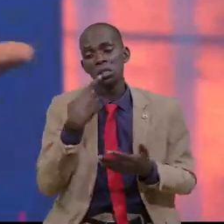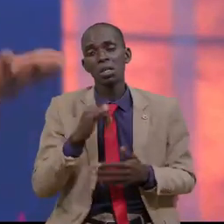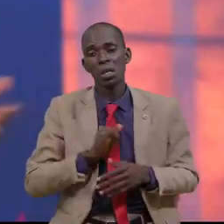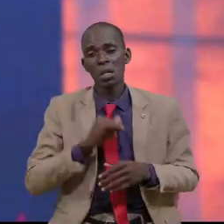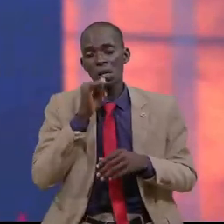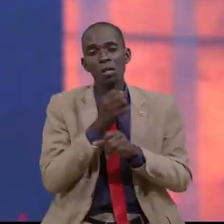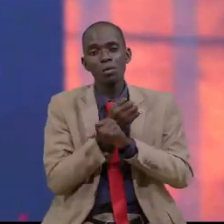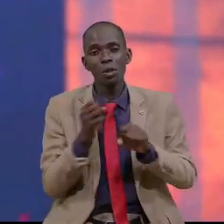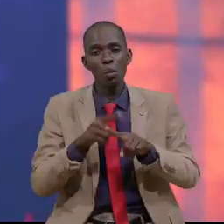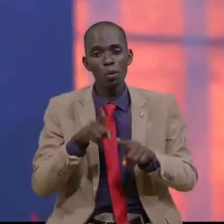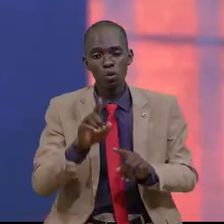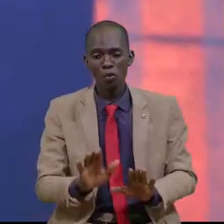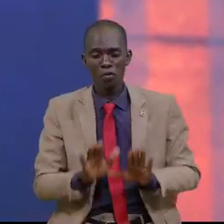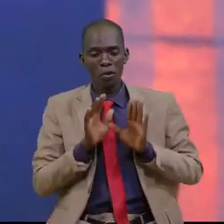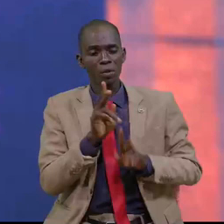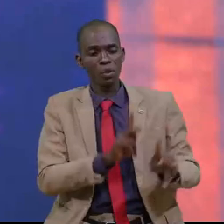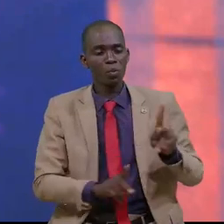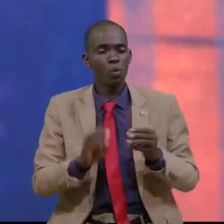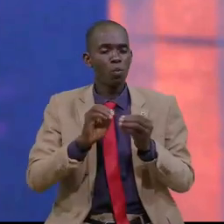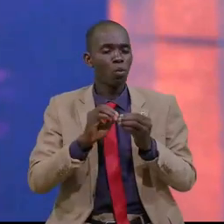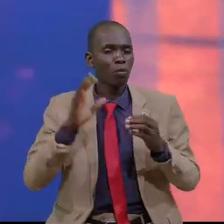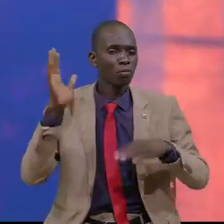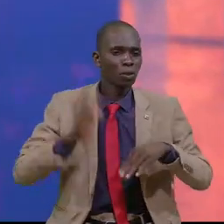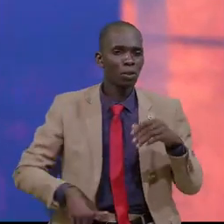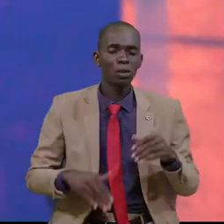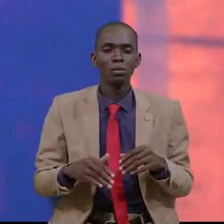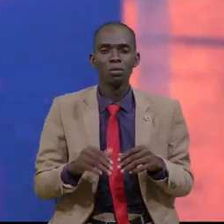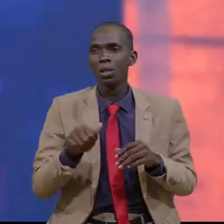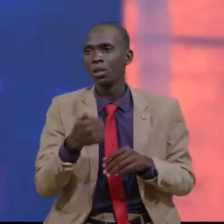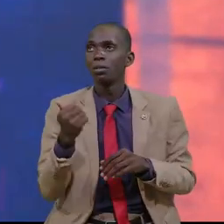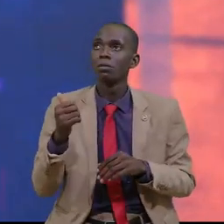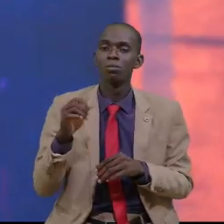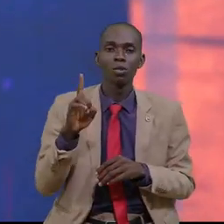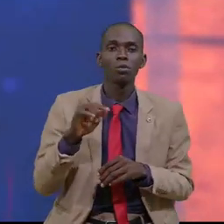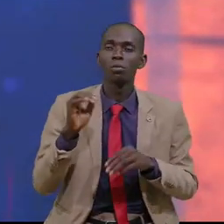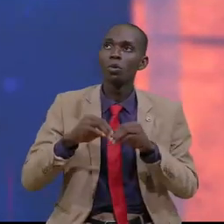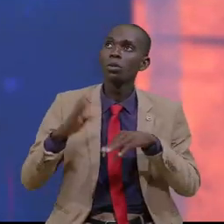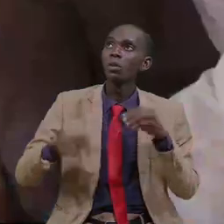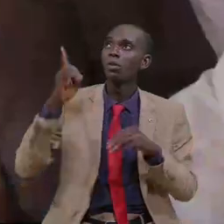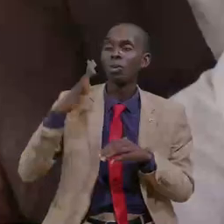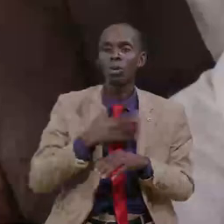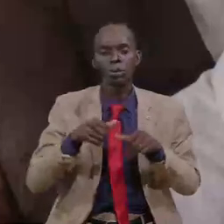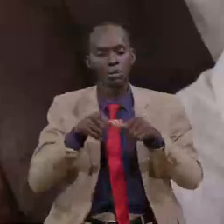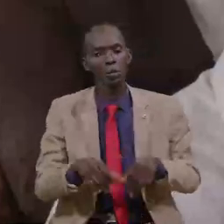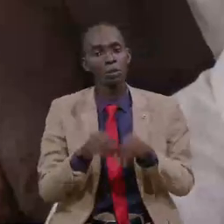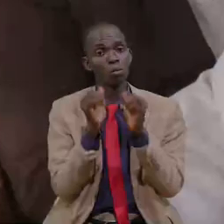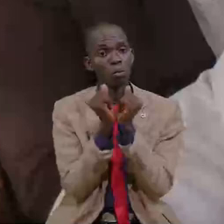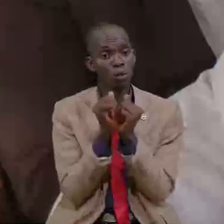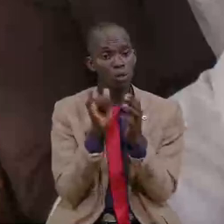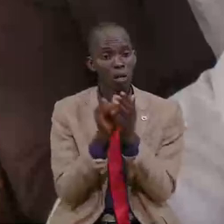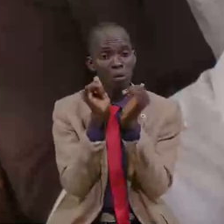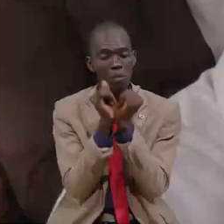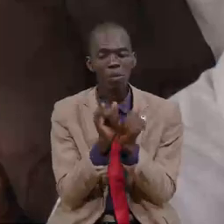être sauvé, tu les crains tellement. Et tu es dans la servitude. Toutes tes servitudes sont dispersées au